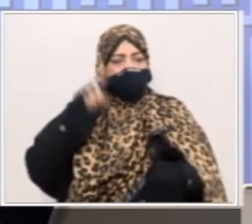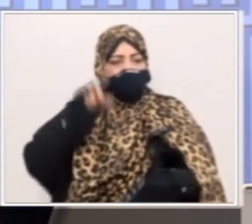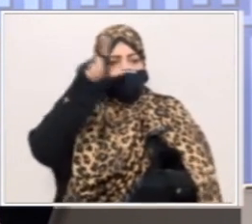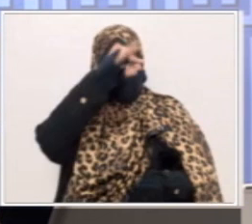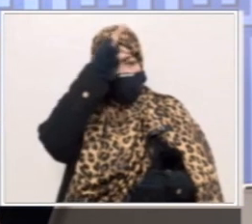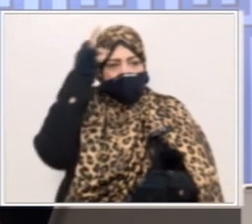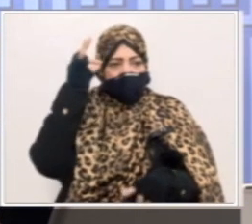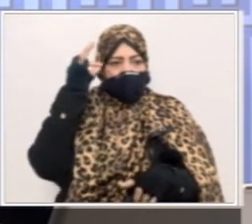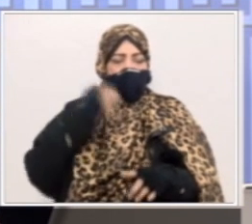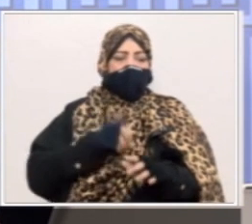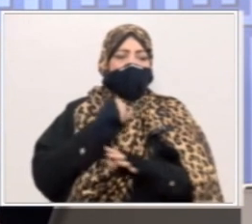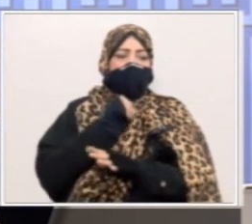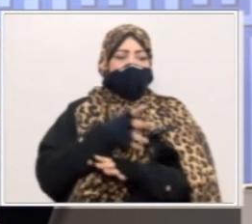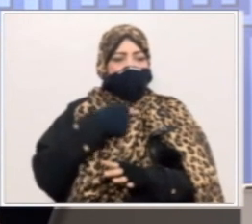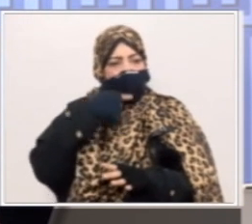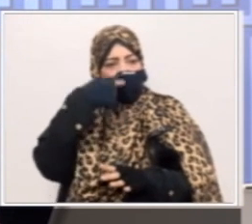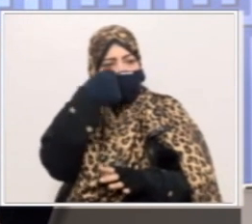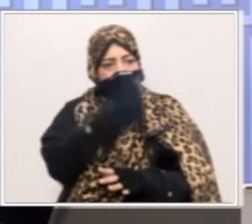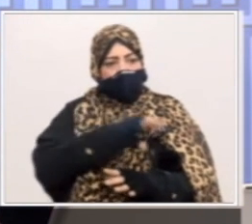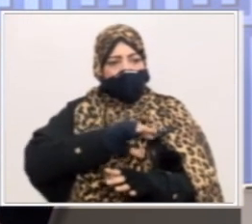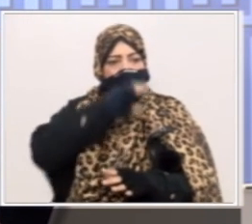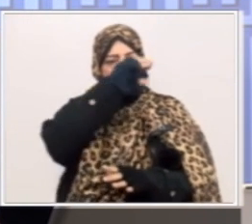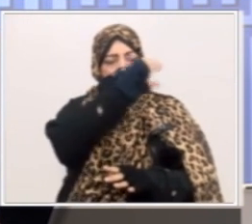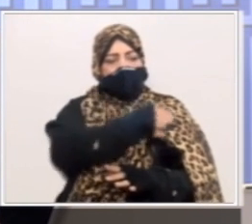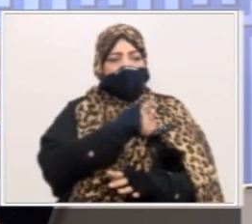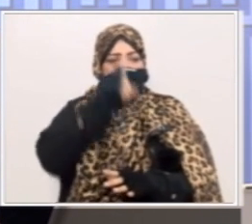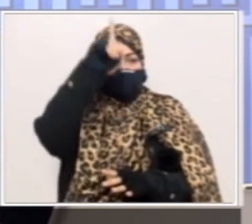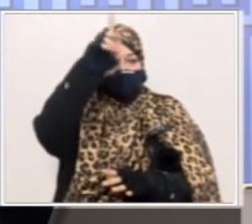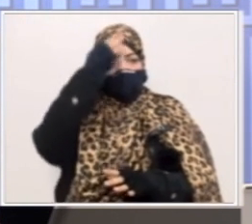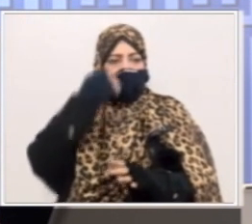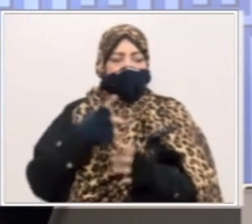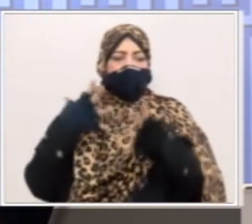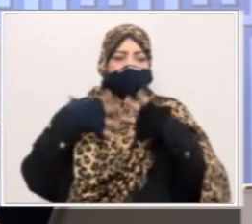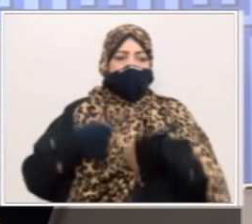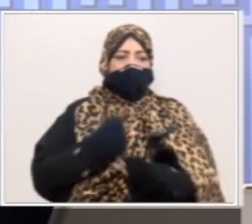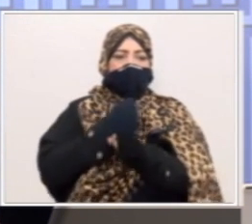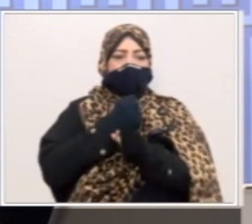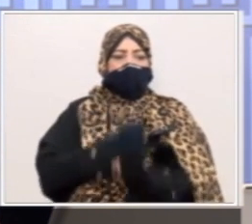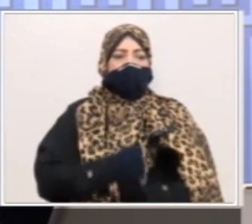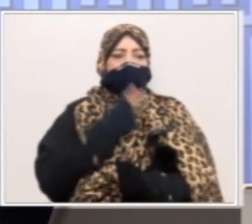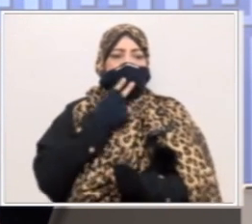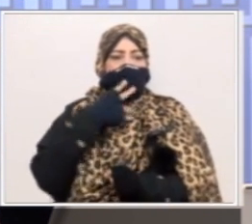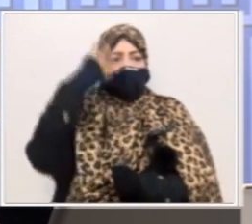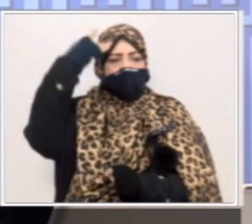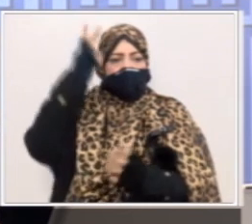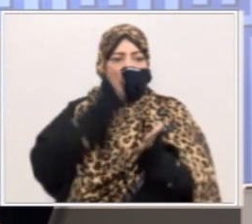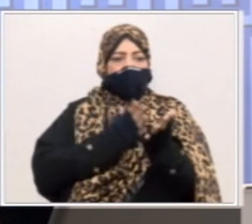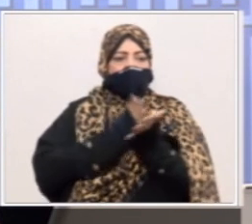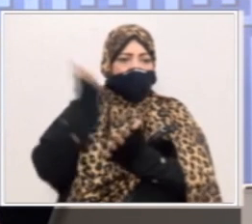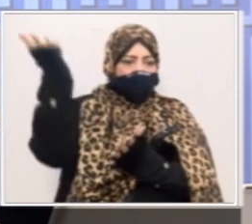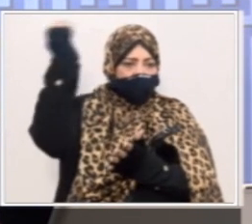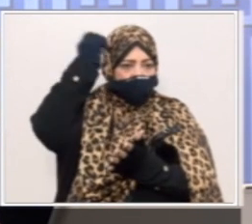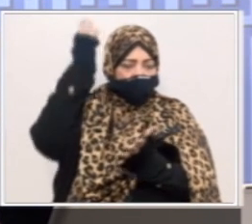ولكم حفظه وهدايته وتوفيقه، وبارك الله في الإخوة القائمين على لغة